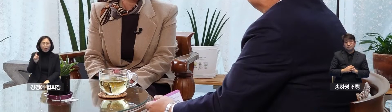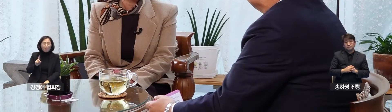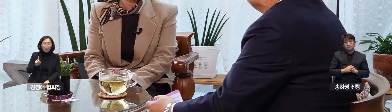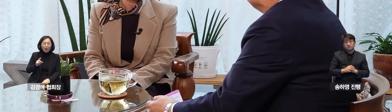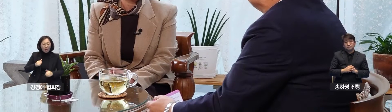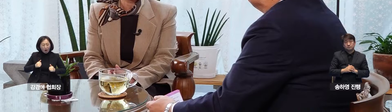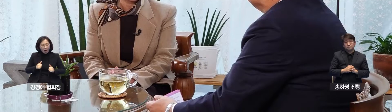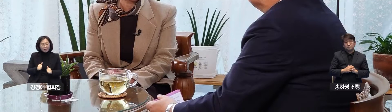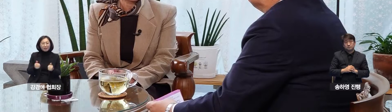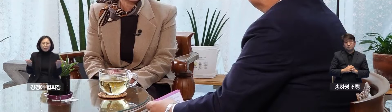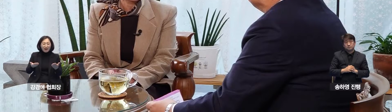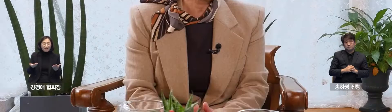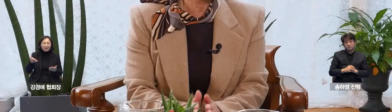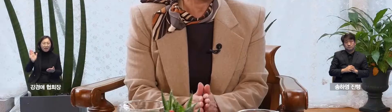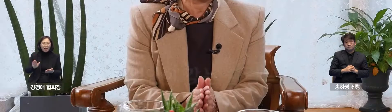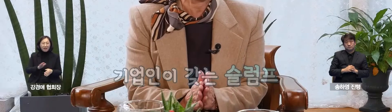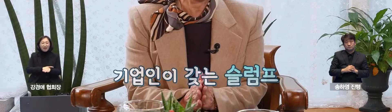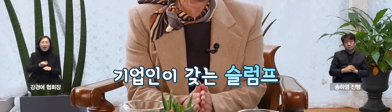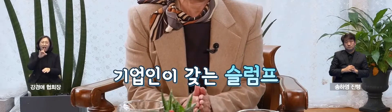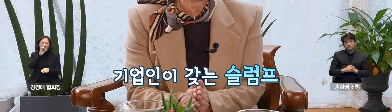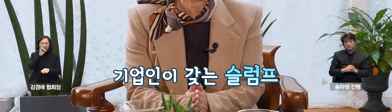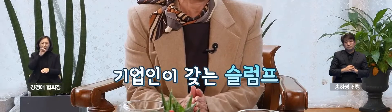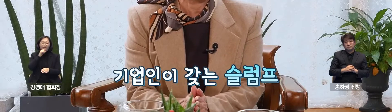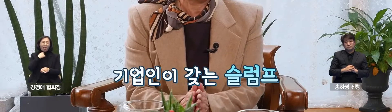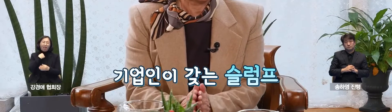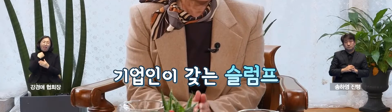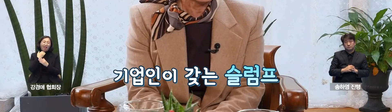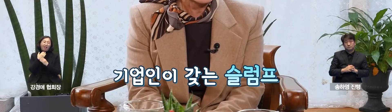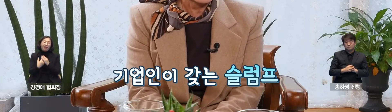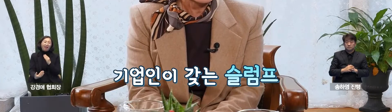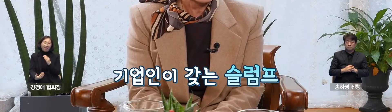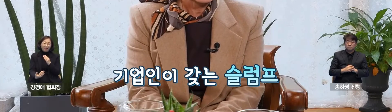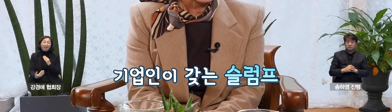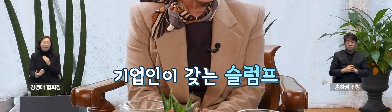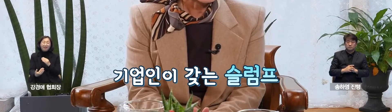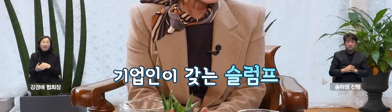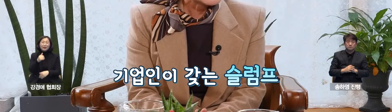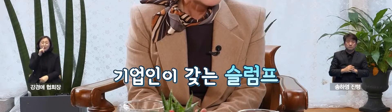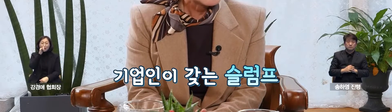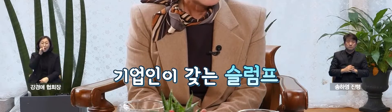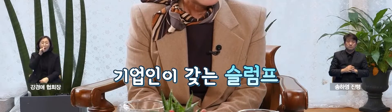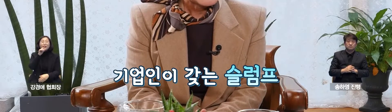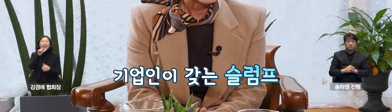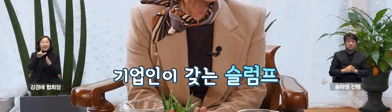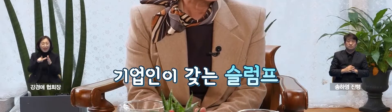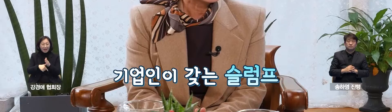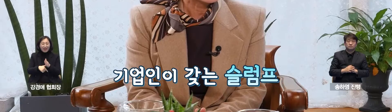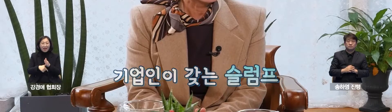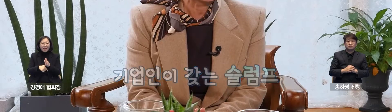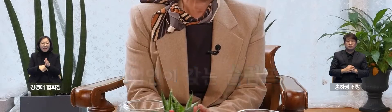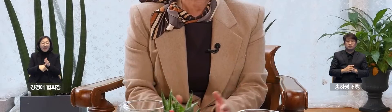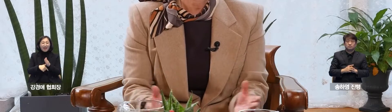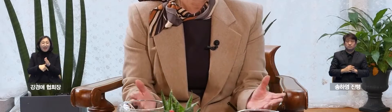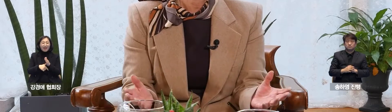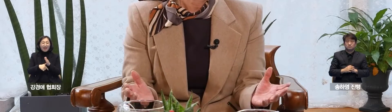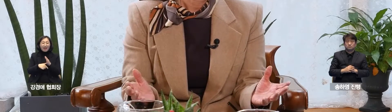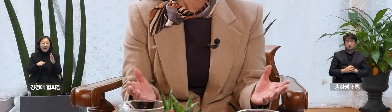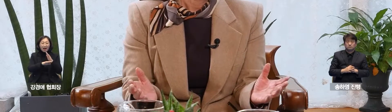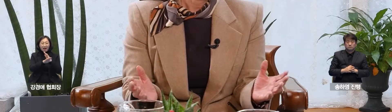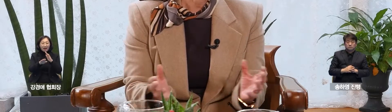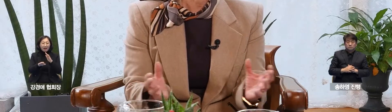열심히 하는데 잘 되지 않을 때 슬럼프가 항상 있거든요. 그렇겠지. 모든 사업에는. 그럴 때 가장이라면